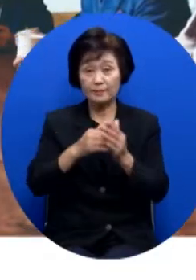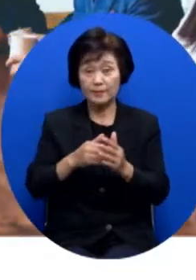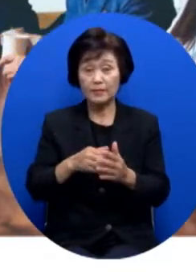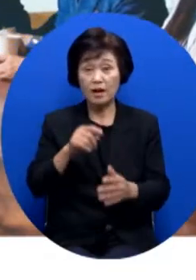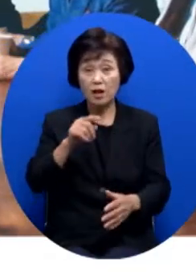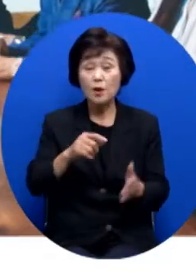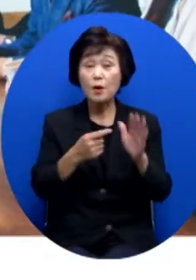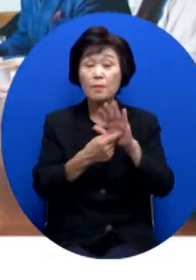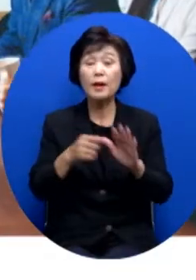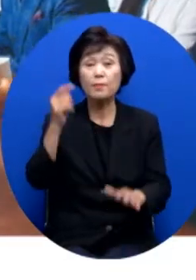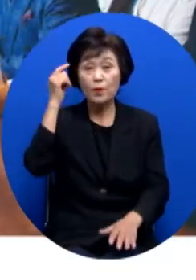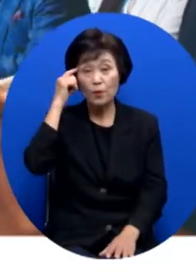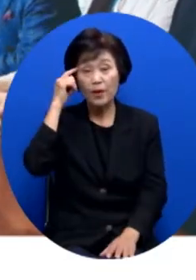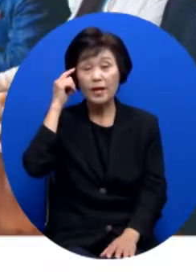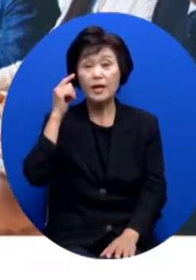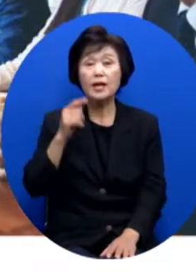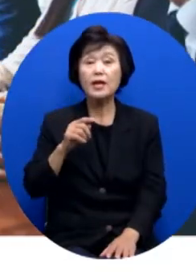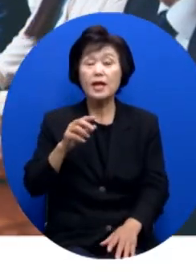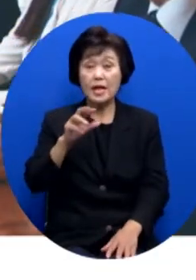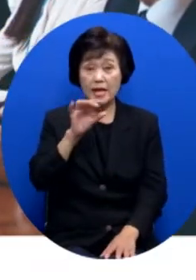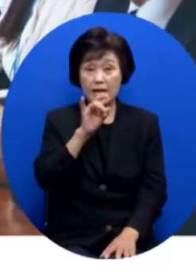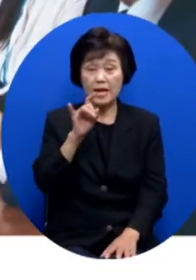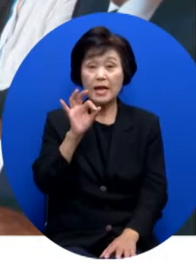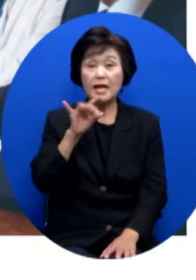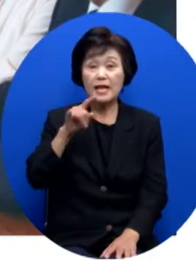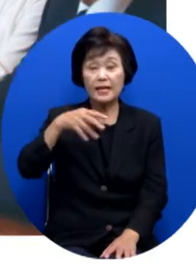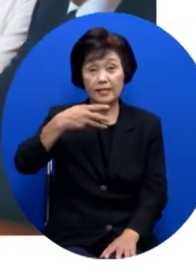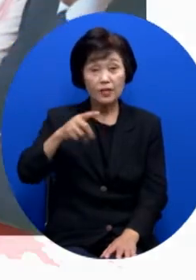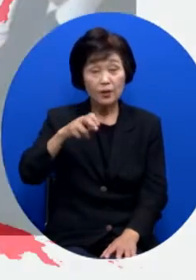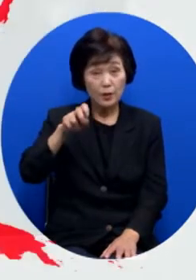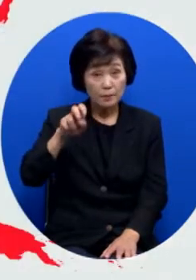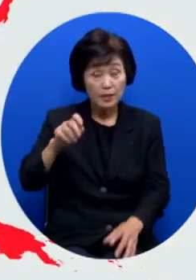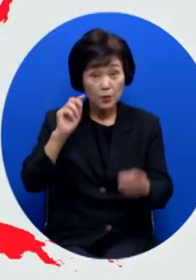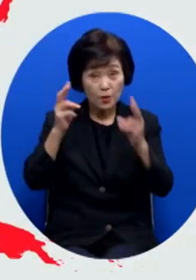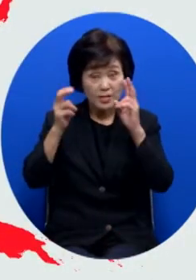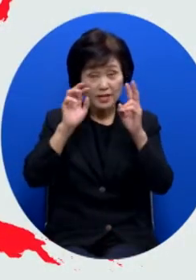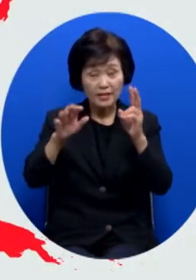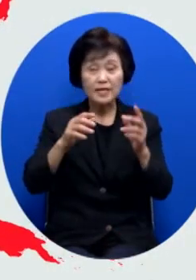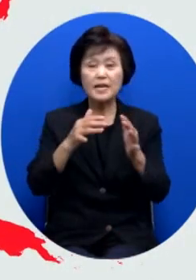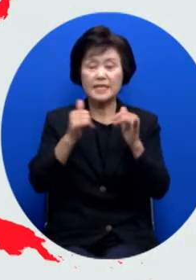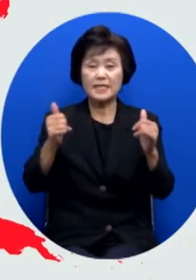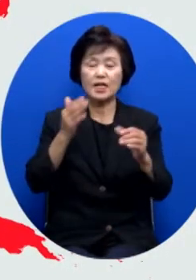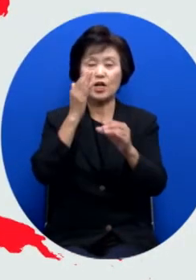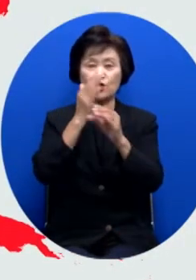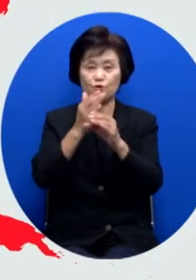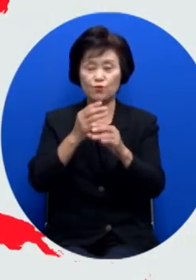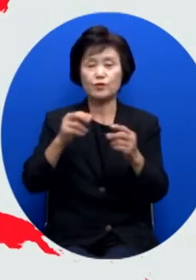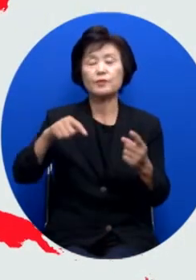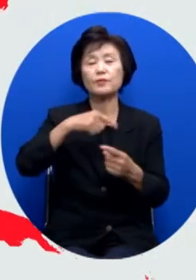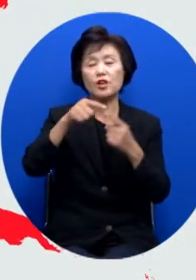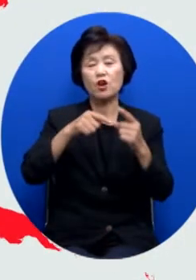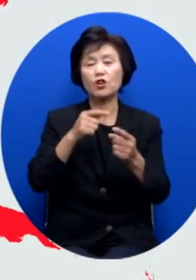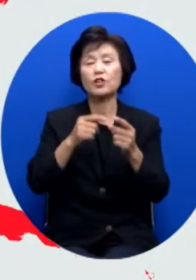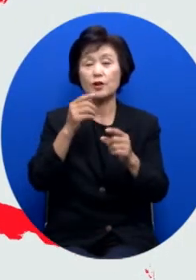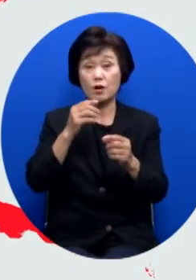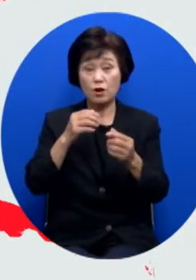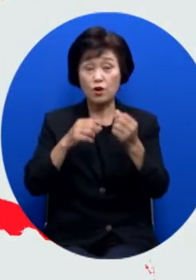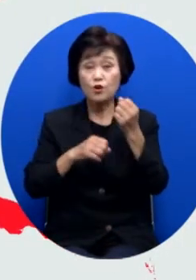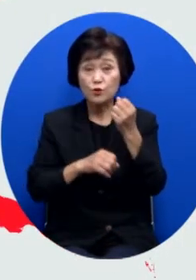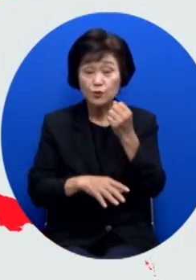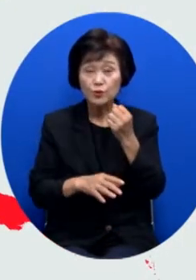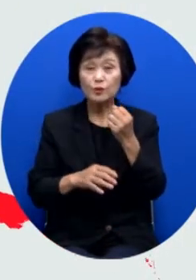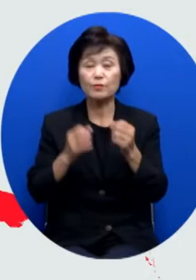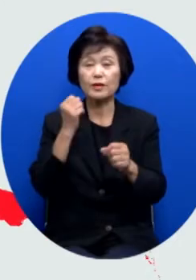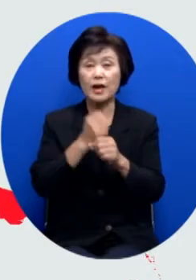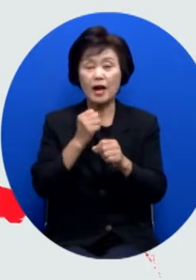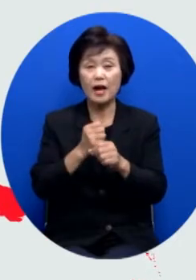GPTW 코리아 지방근 대표는 애터미는 인간 존중의 경영 철학을 바탕으로 훌륭한 일터를 구현함으로써 글로벌 산업